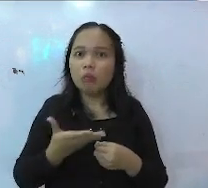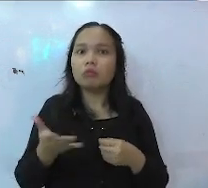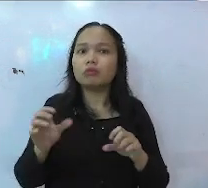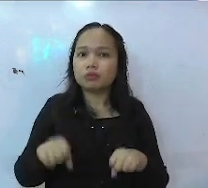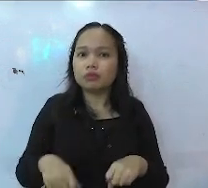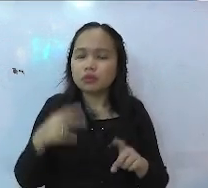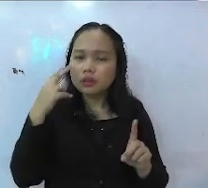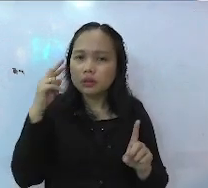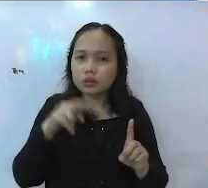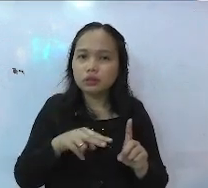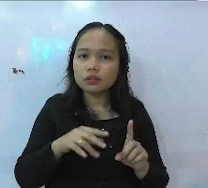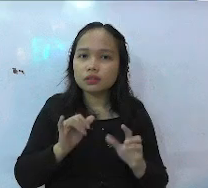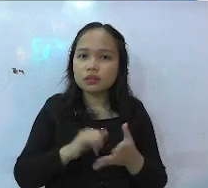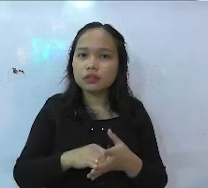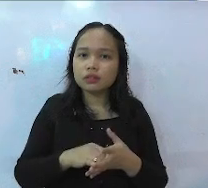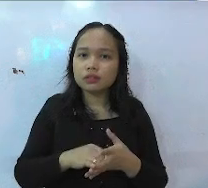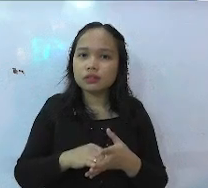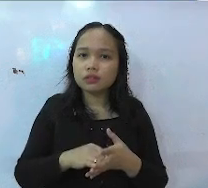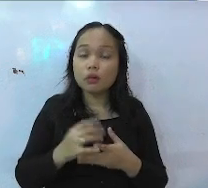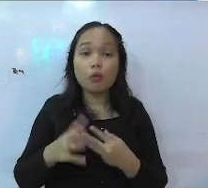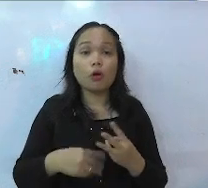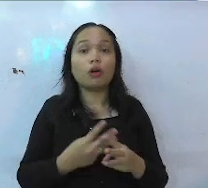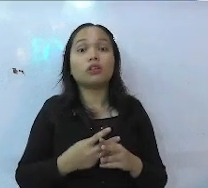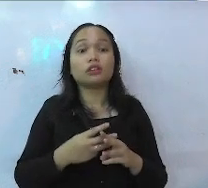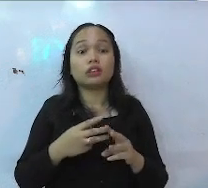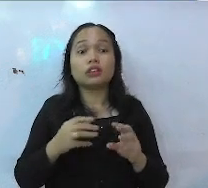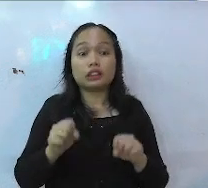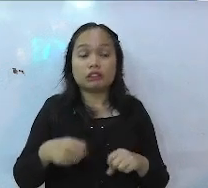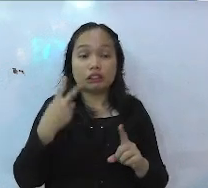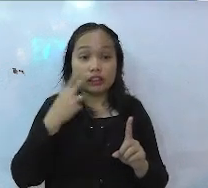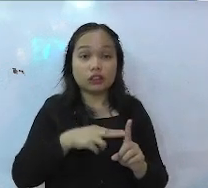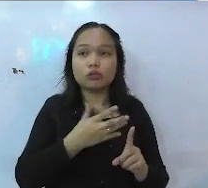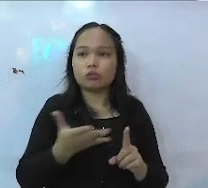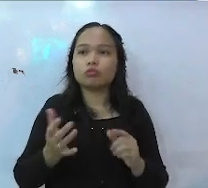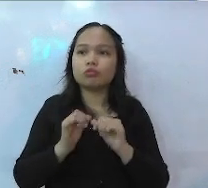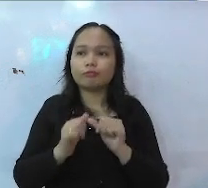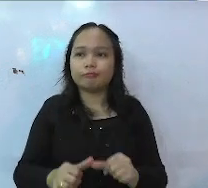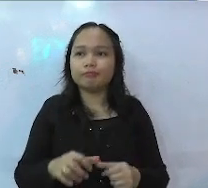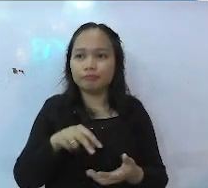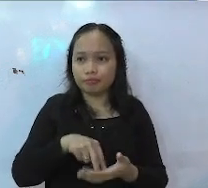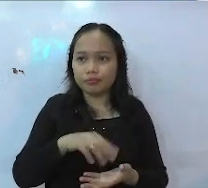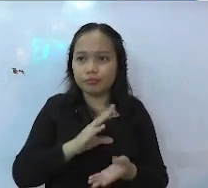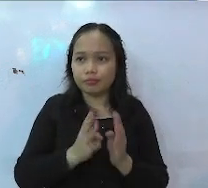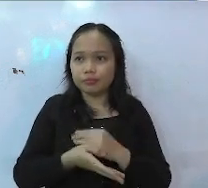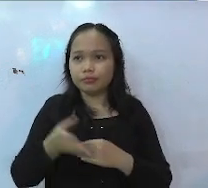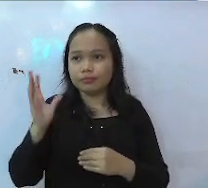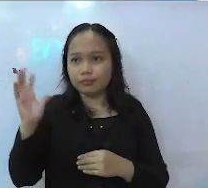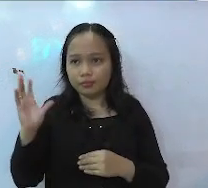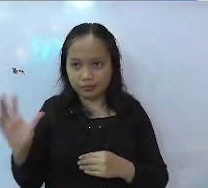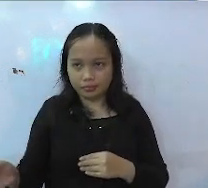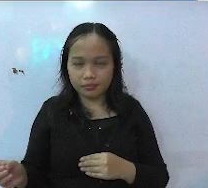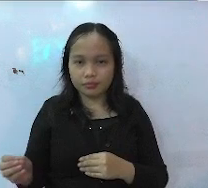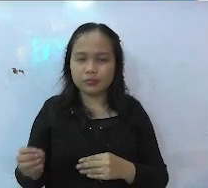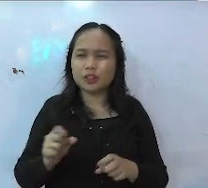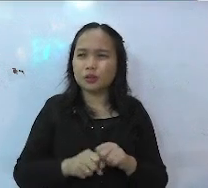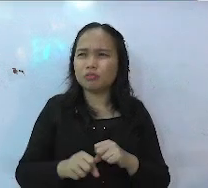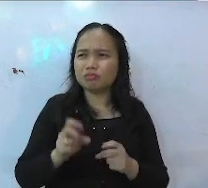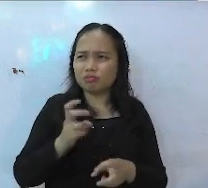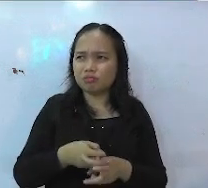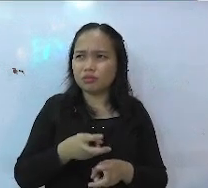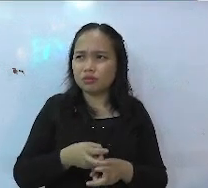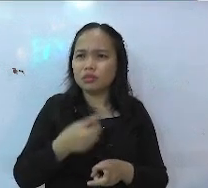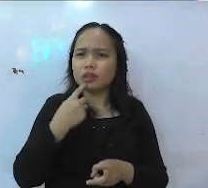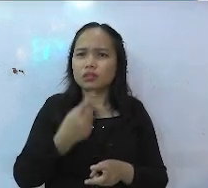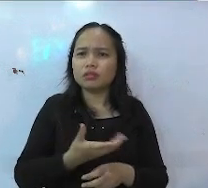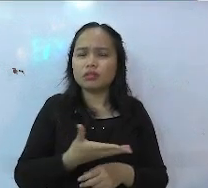ng nila at makikita na rin ng mundo na You are already standing up and standing out by doing that kaya hirap na sila doun pa lang sir sir